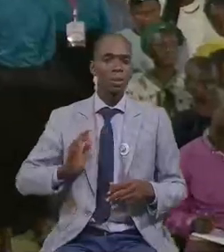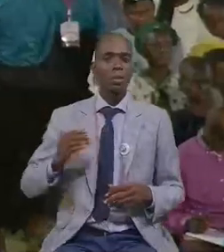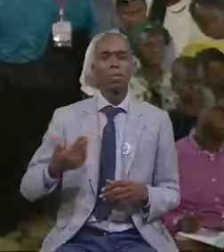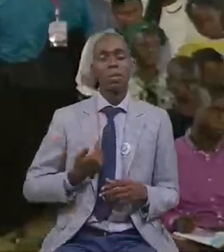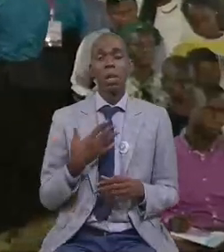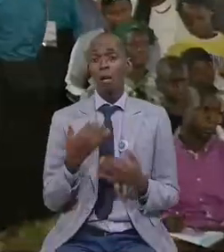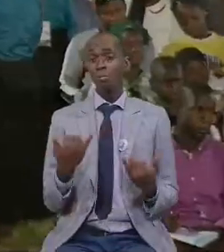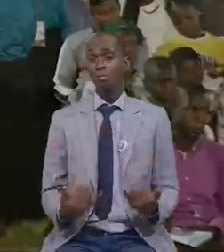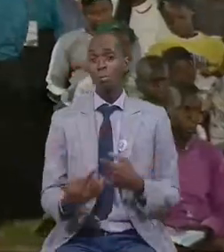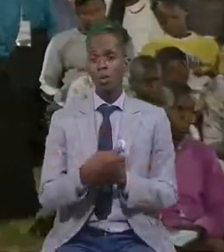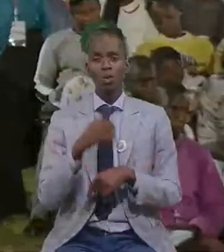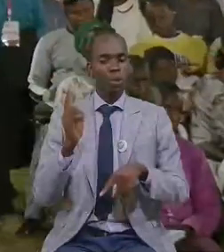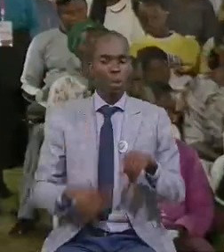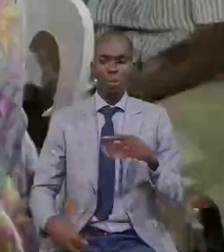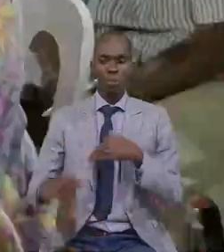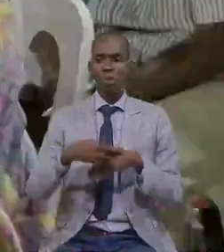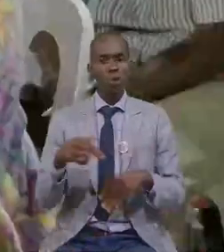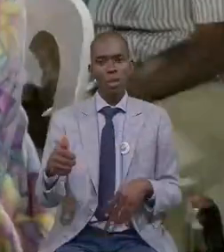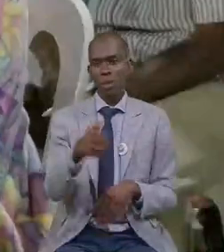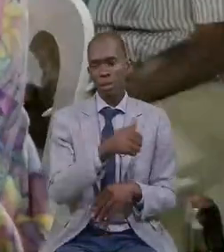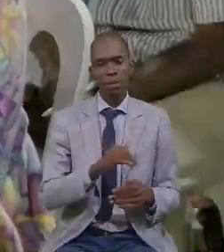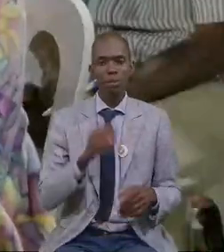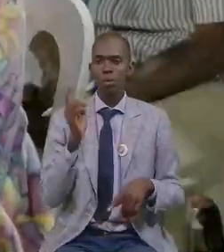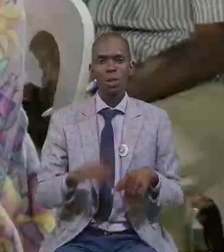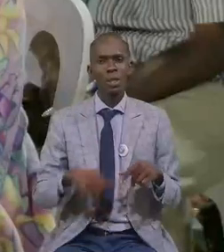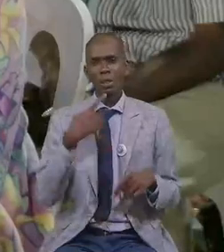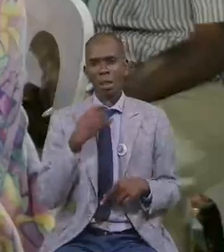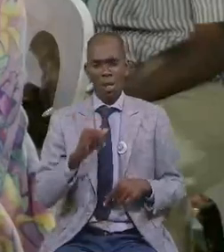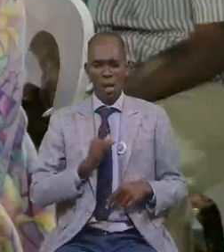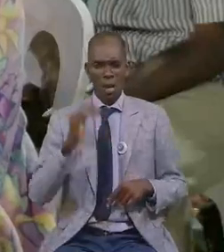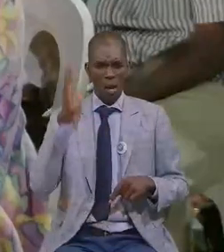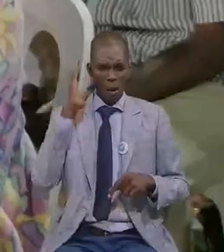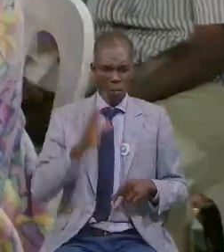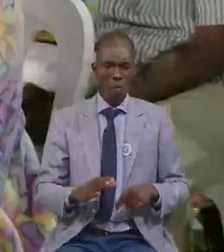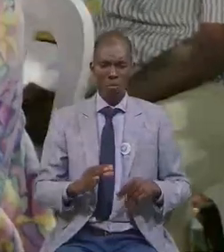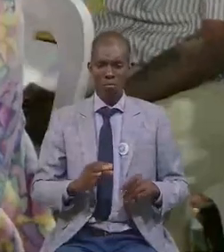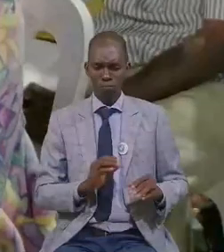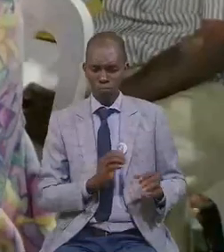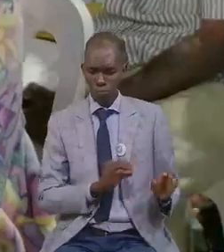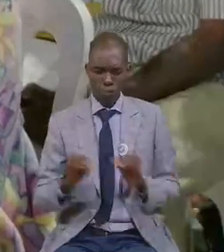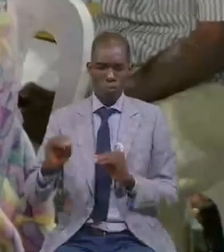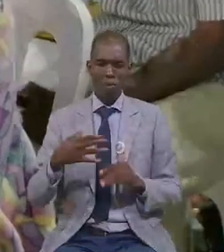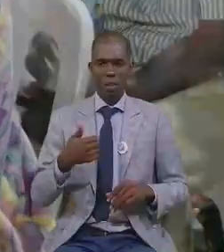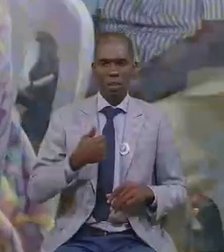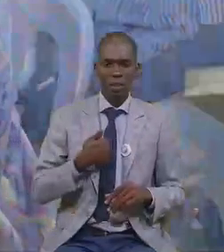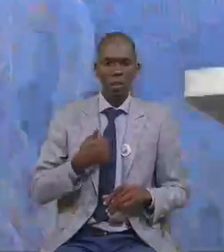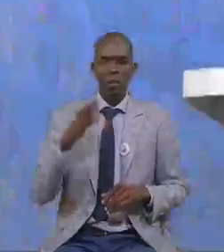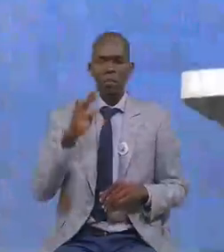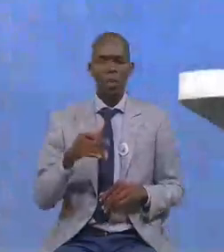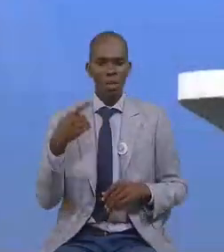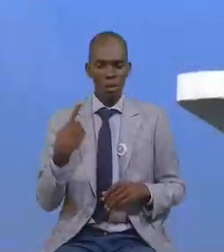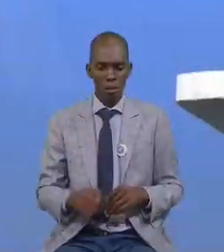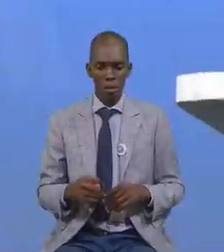Aujourd'hui, vous ne pouvez pas vous restaurer. Vous ne pouvez pas dire que je vais m'élever